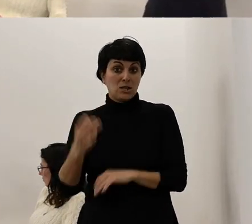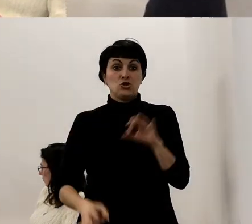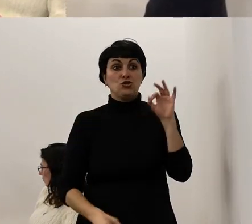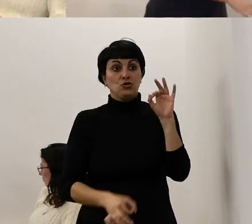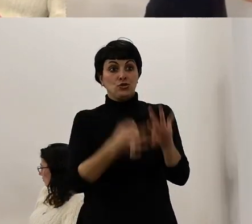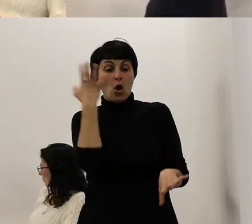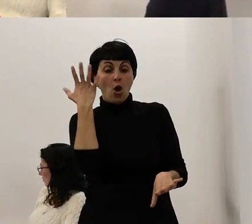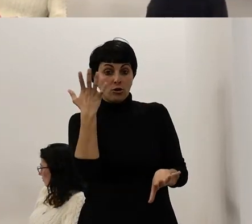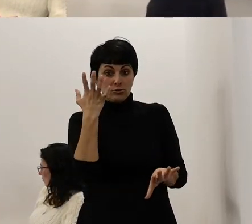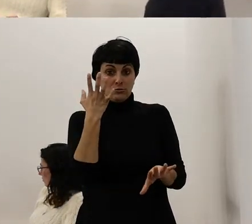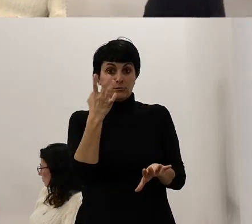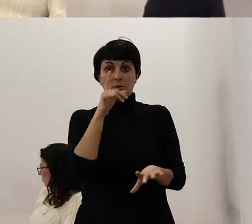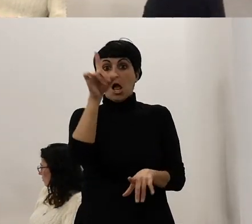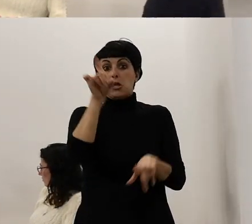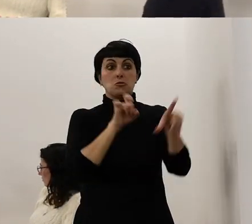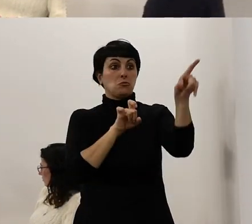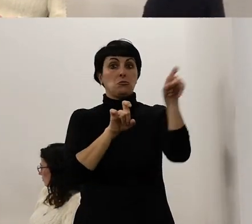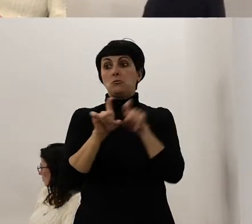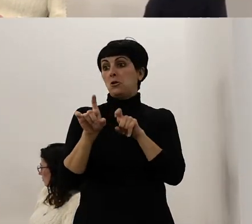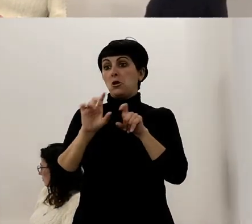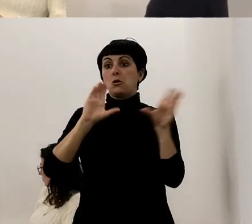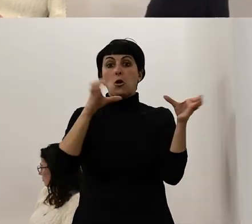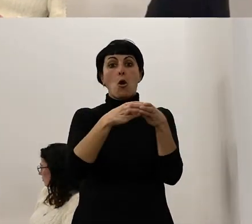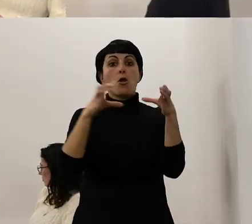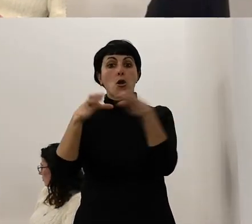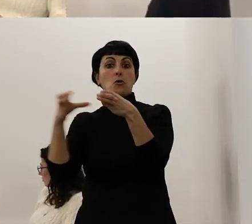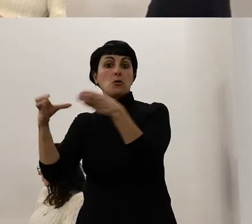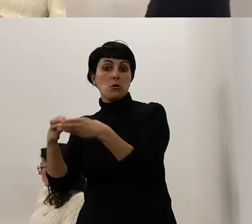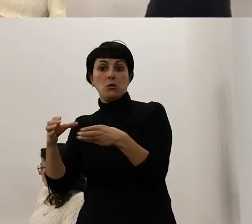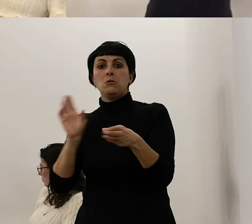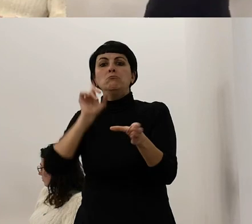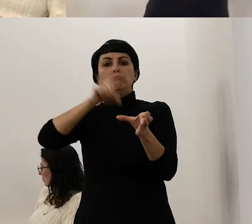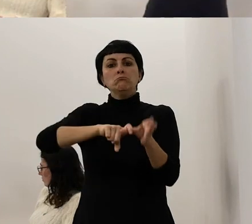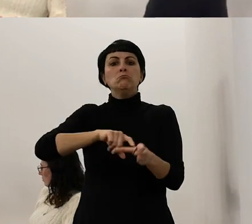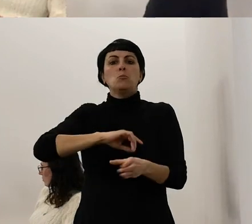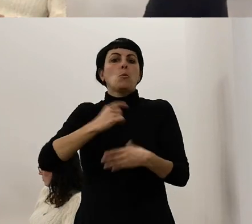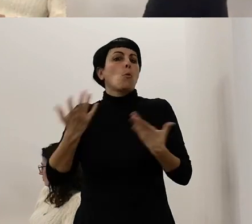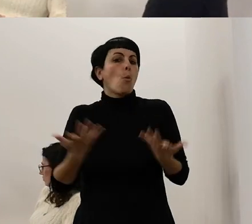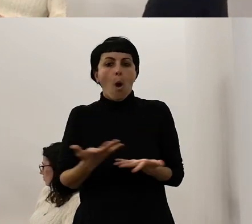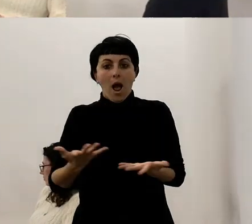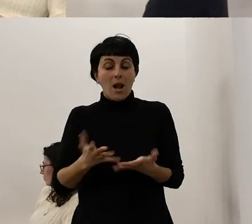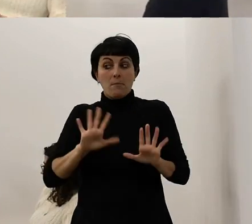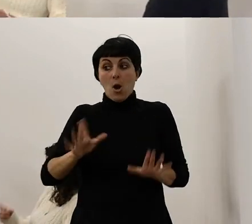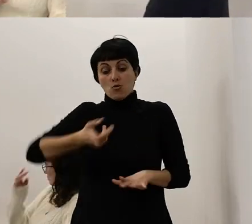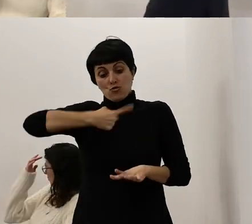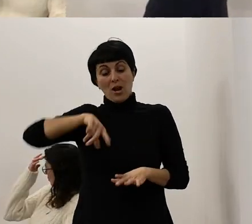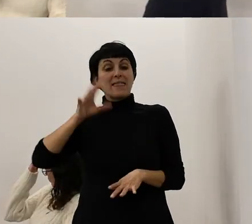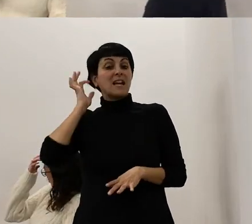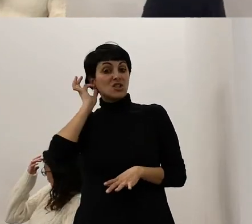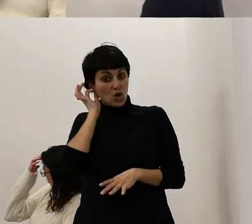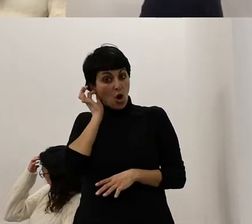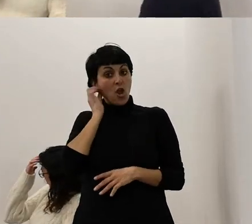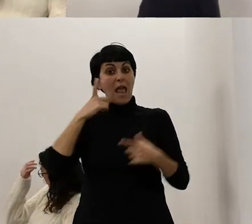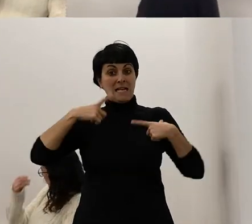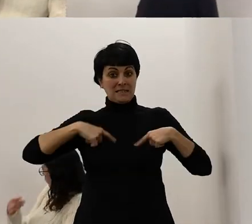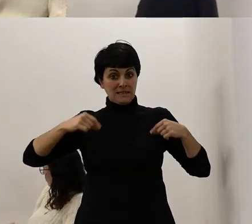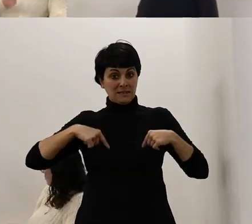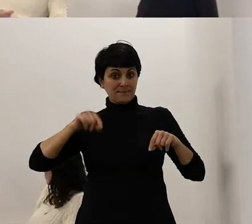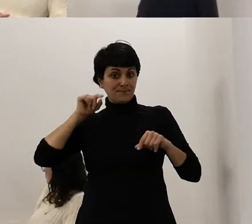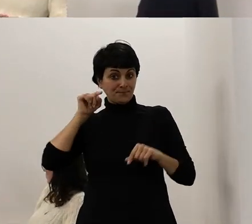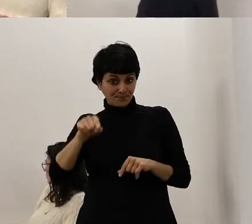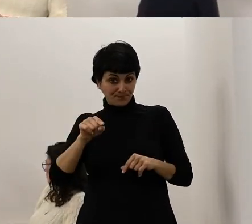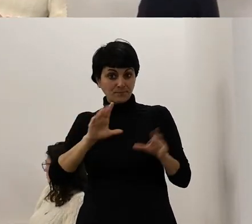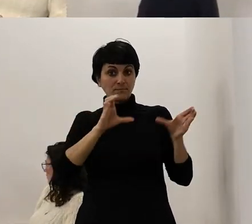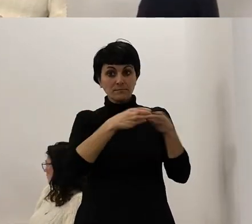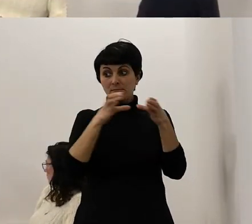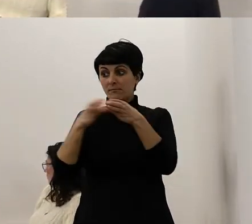de poder escollir molt més en quines colles de gegants volen sortir. Nosaltres com a noies, a Sitges, ens trobem amb que